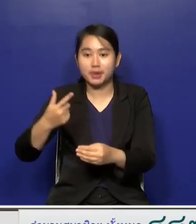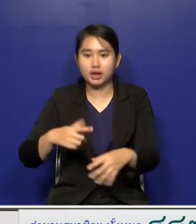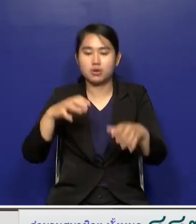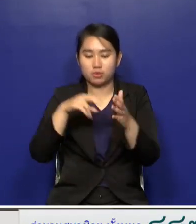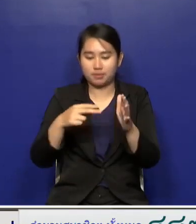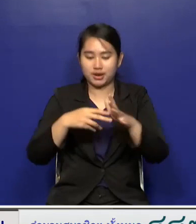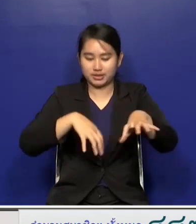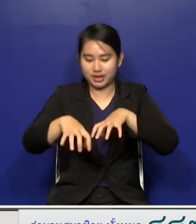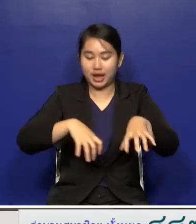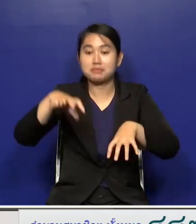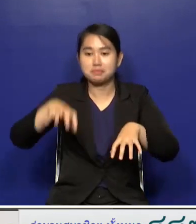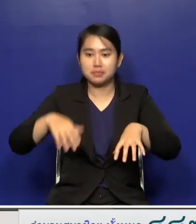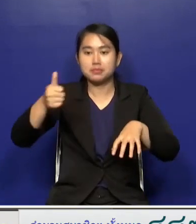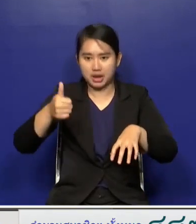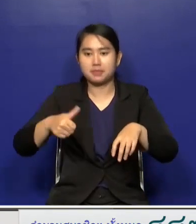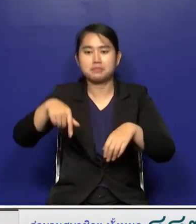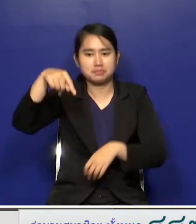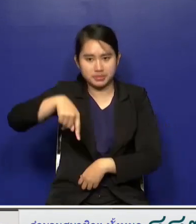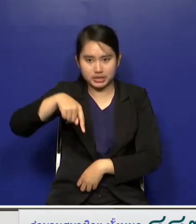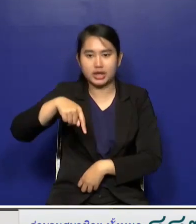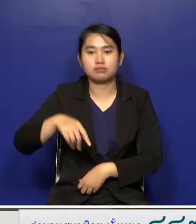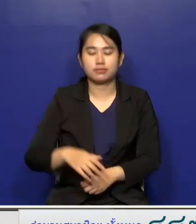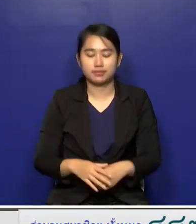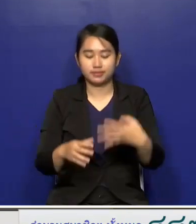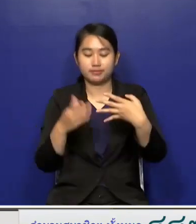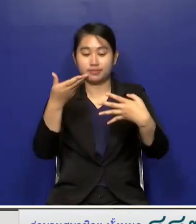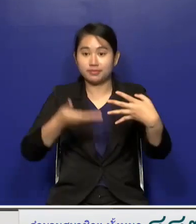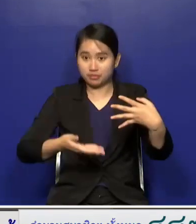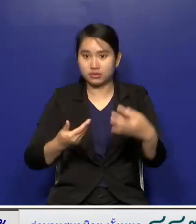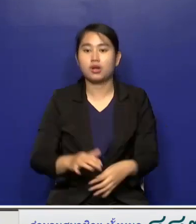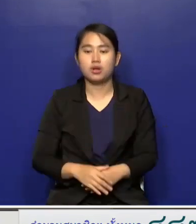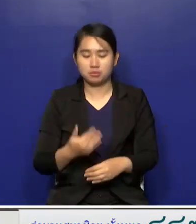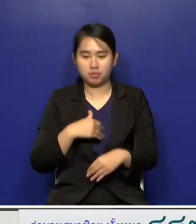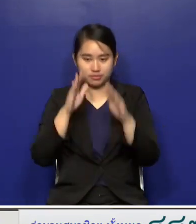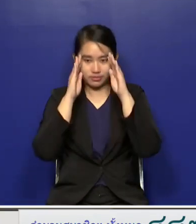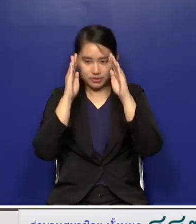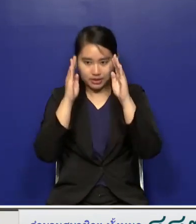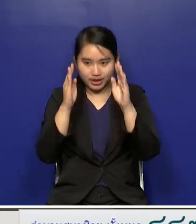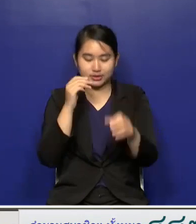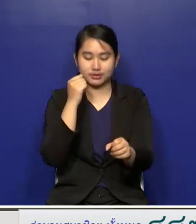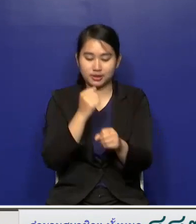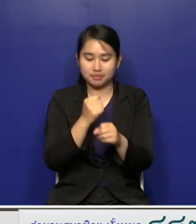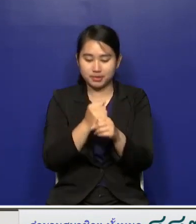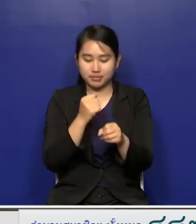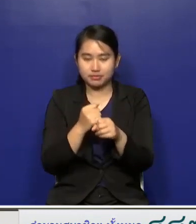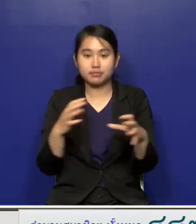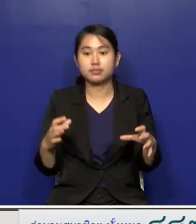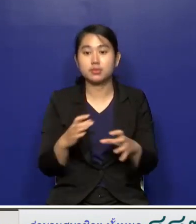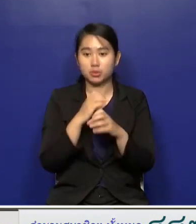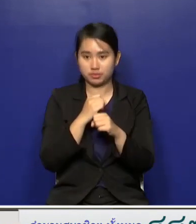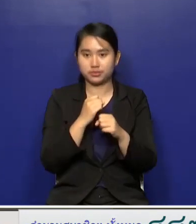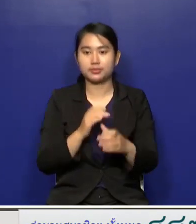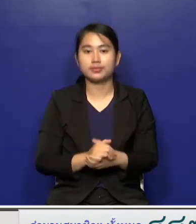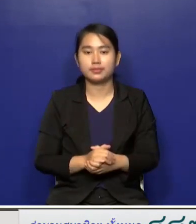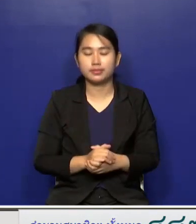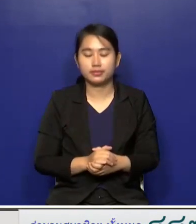จัดการเมืองในลักษณะรูปแบบพิเศษนี่คือสิ่งที่ผมตั้งใจว่า